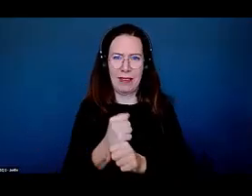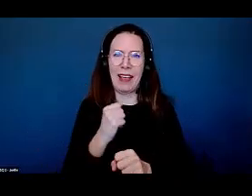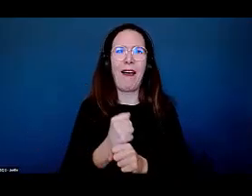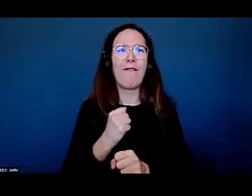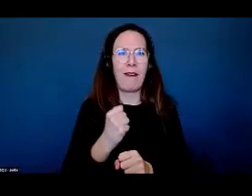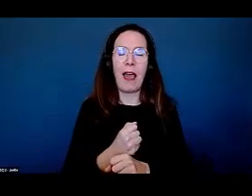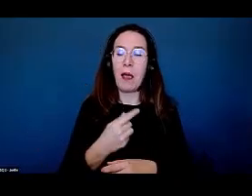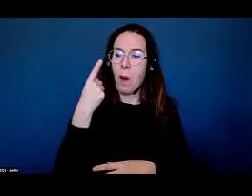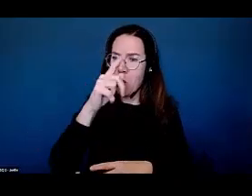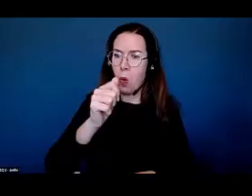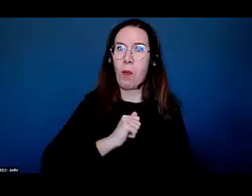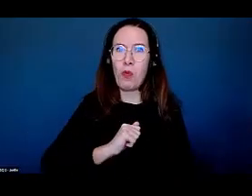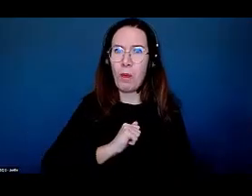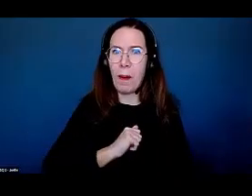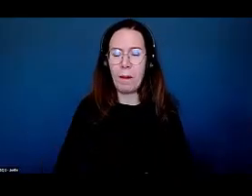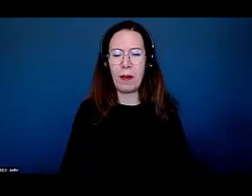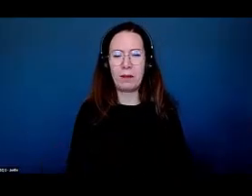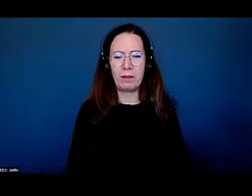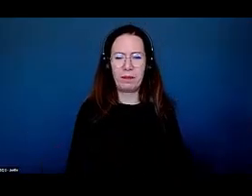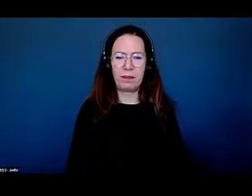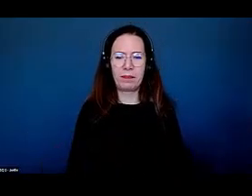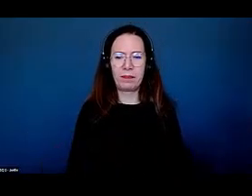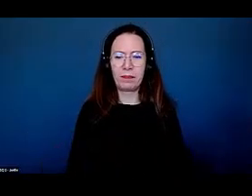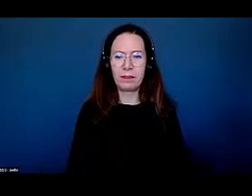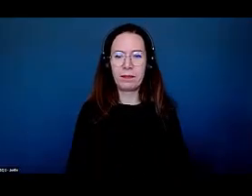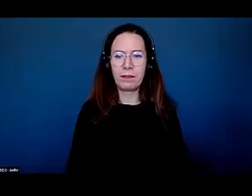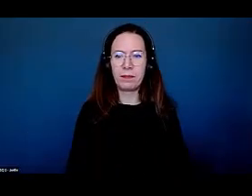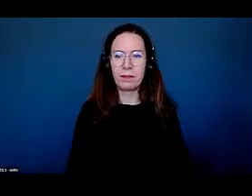C'est le travail que nous faisons pour nous-mêmes.